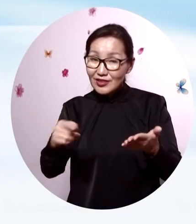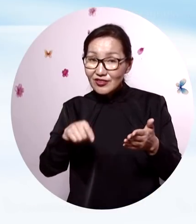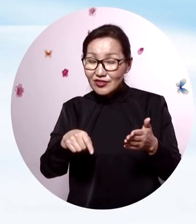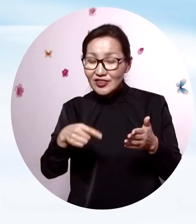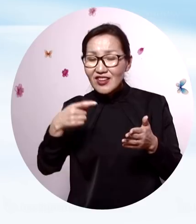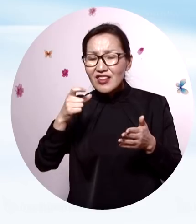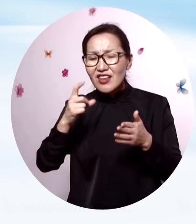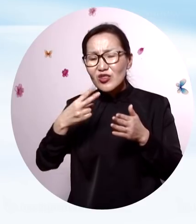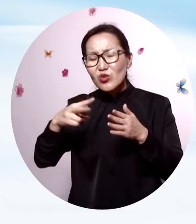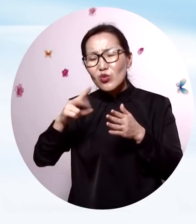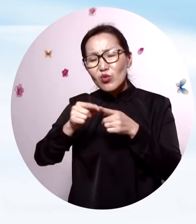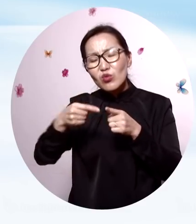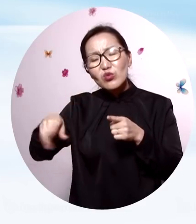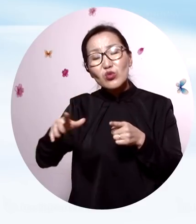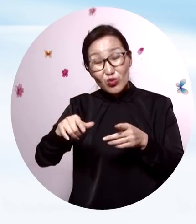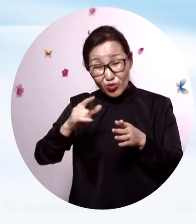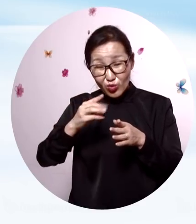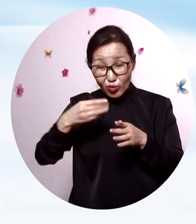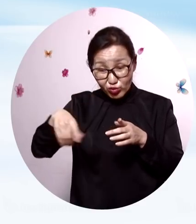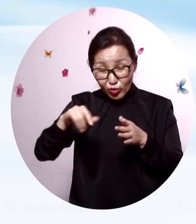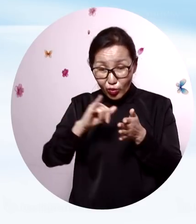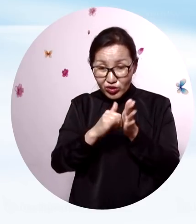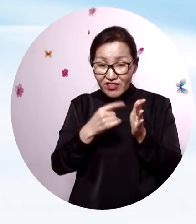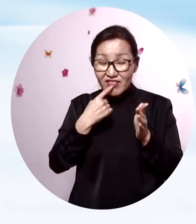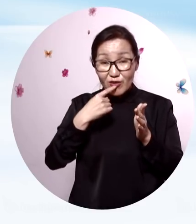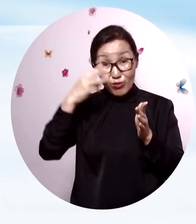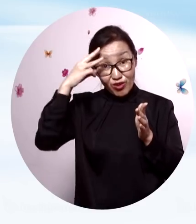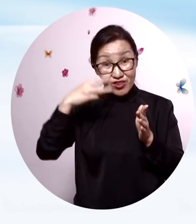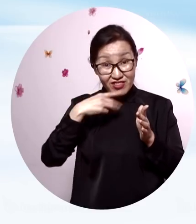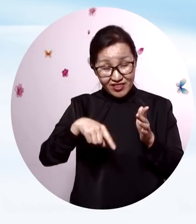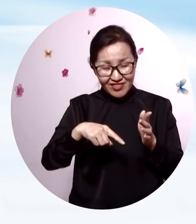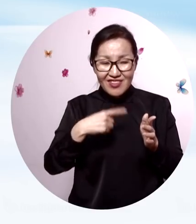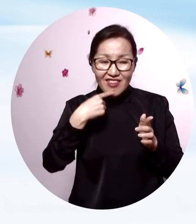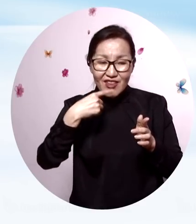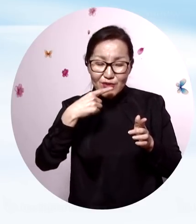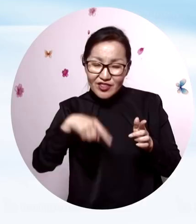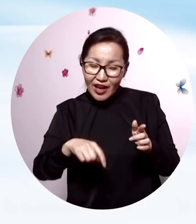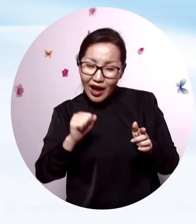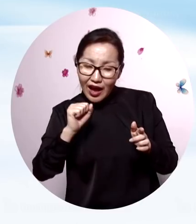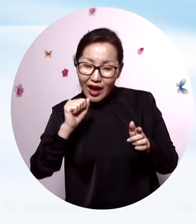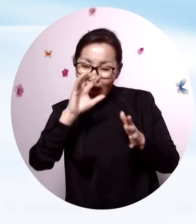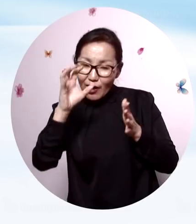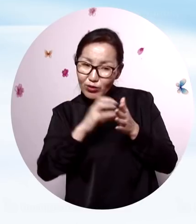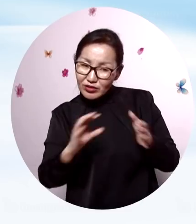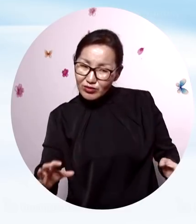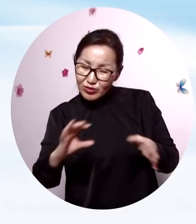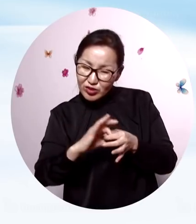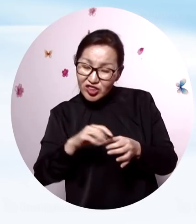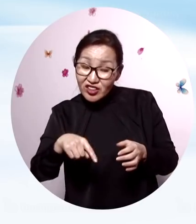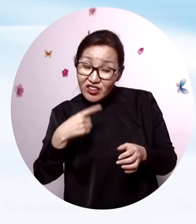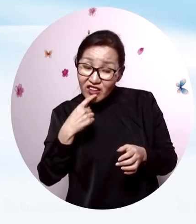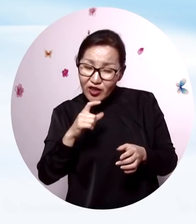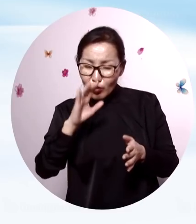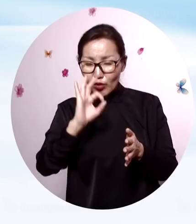тухайн хэлнийхаа үнэт эрдэнэс нь байдаг. Хэл зүгийг яриа бичгийнхаа агуулга тохируулан хэрэглэх нь хэлийг утга төгөлдөр